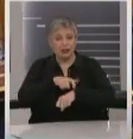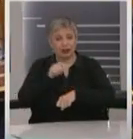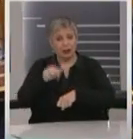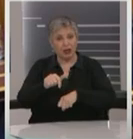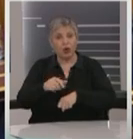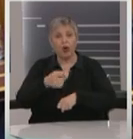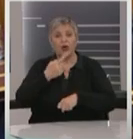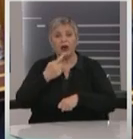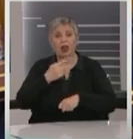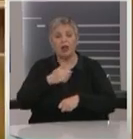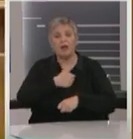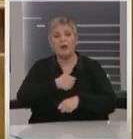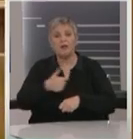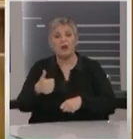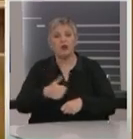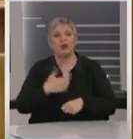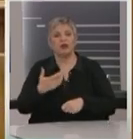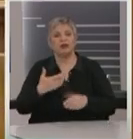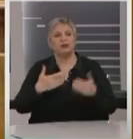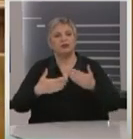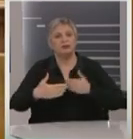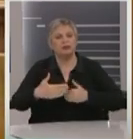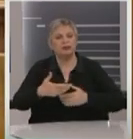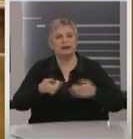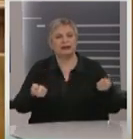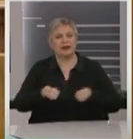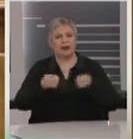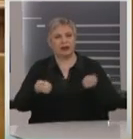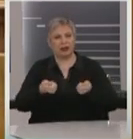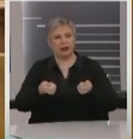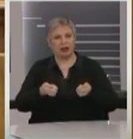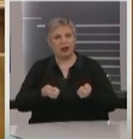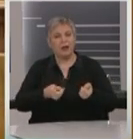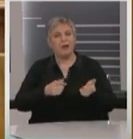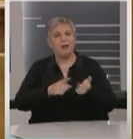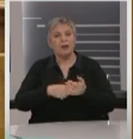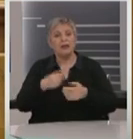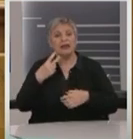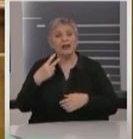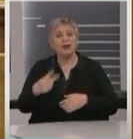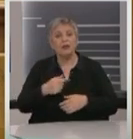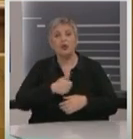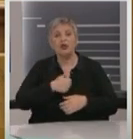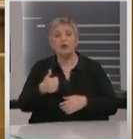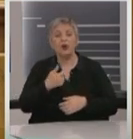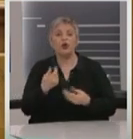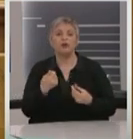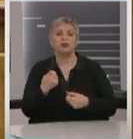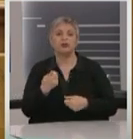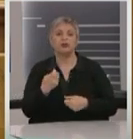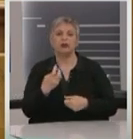μιλάμε μονάχα για μακροοικονομικά μεγέθη, αλλά να μιλάμε και για τους κοινωνικούς δείκτες. Η ανεργία